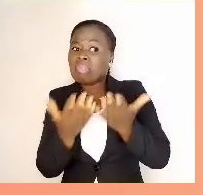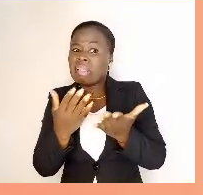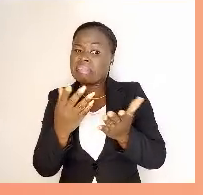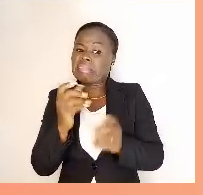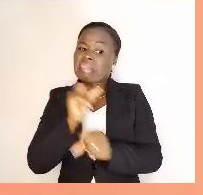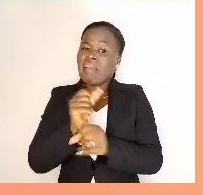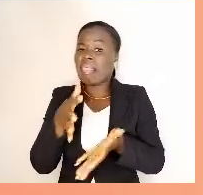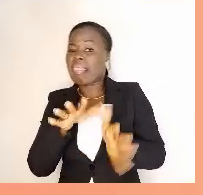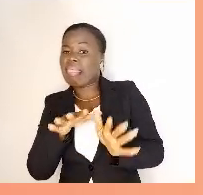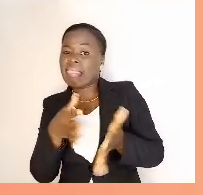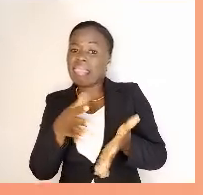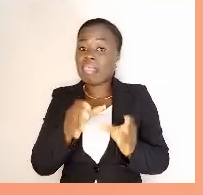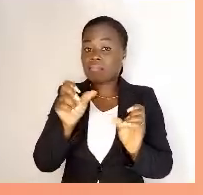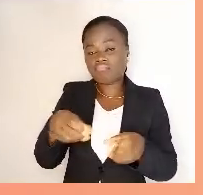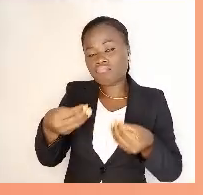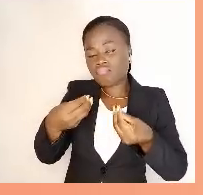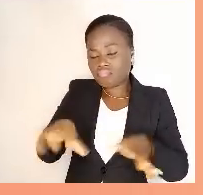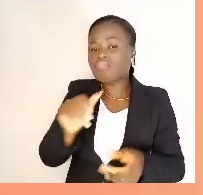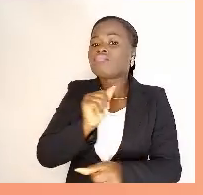ou menacés.